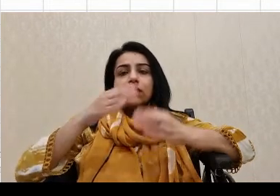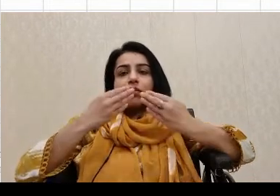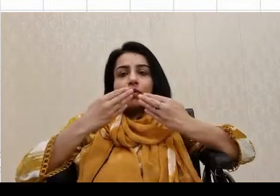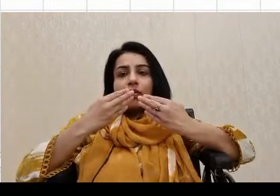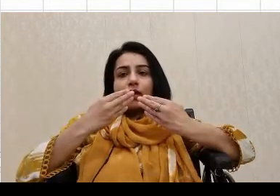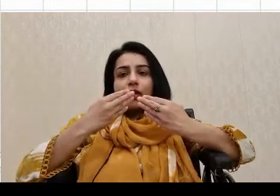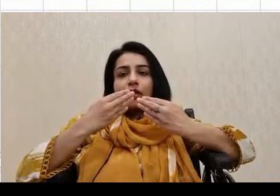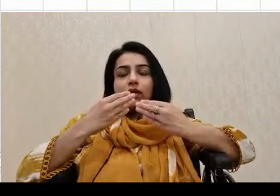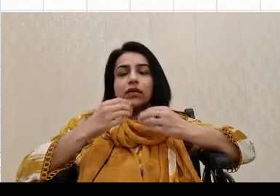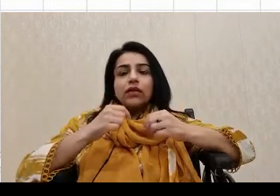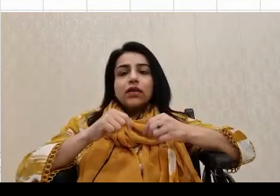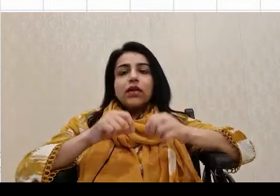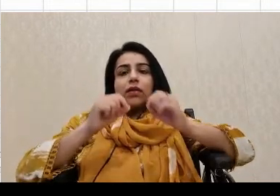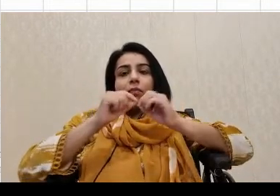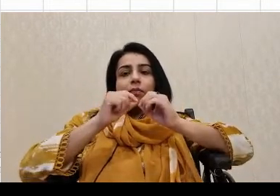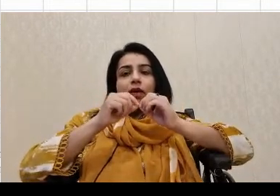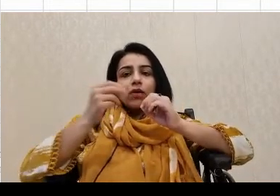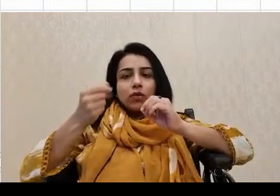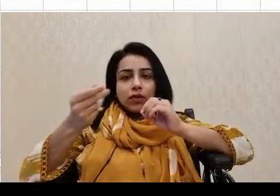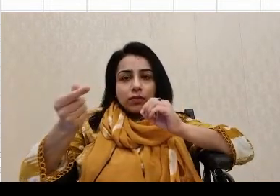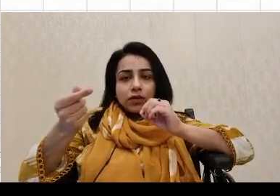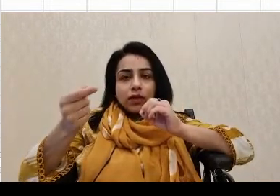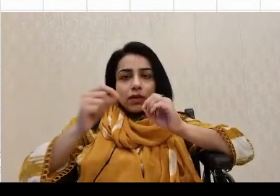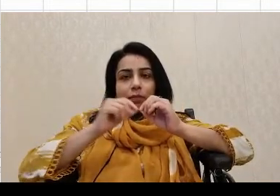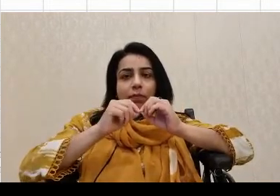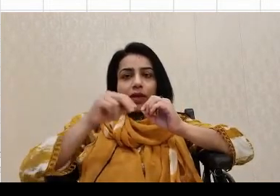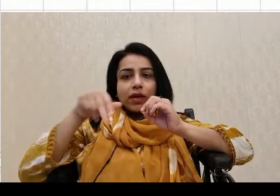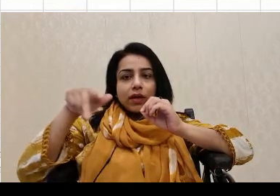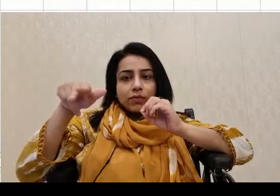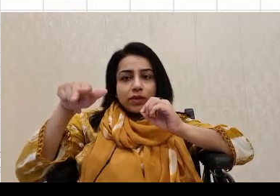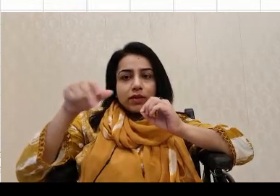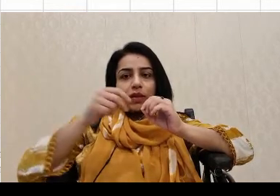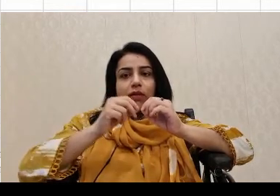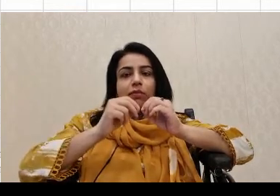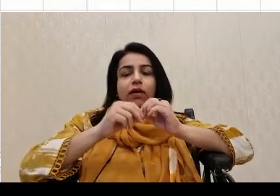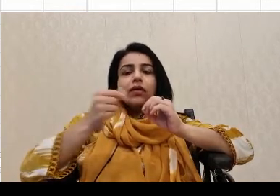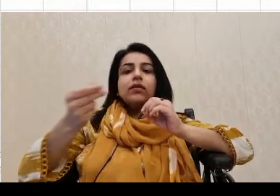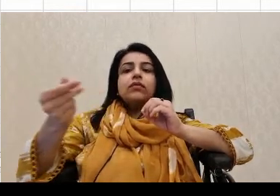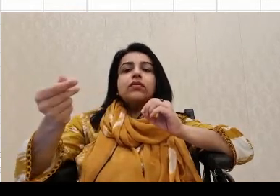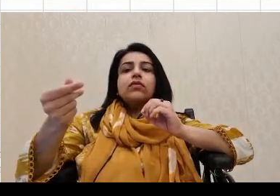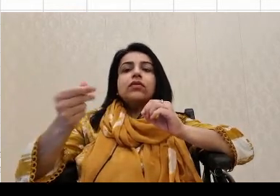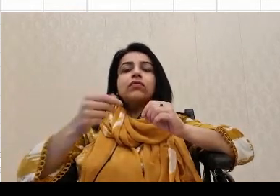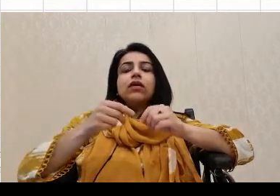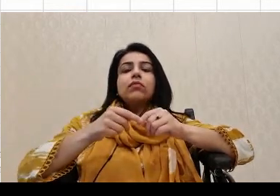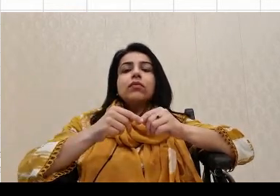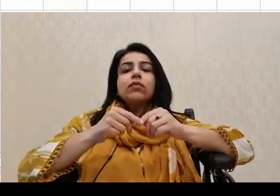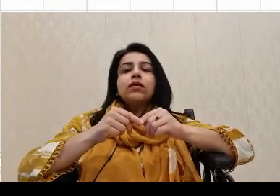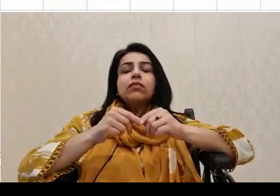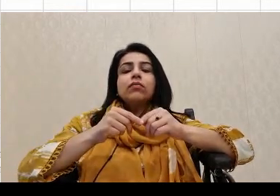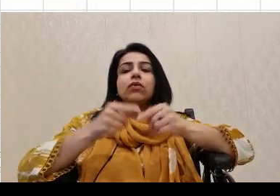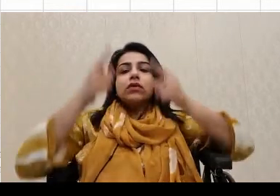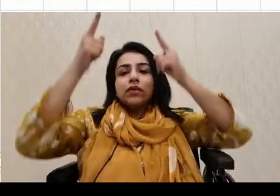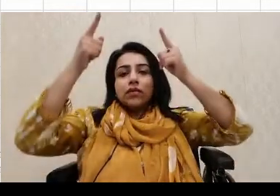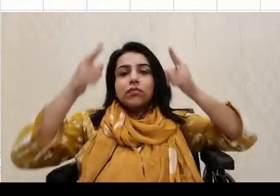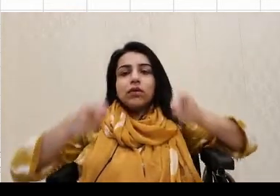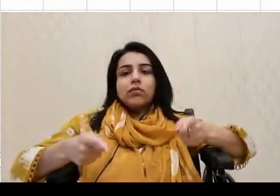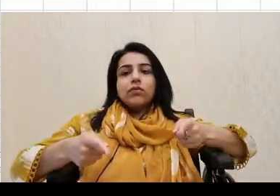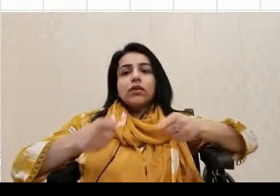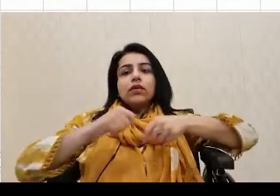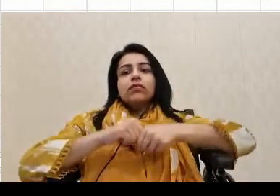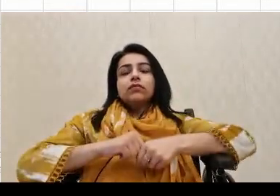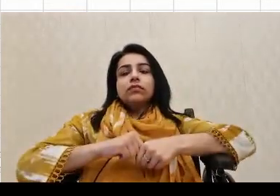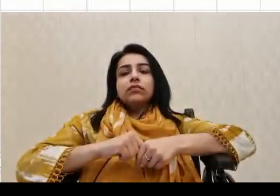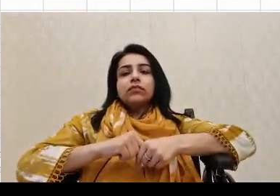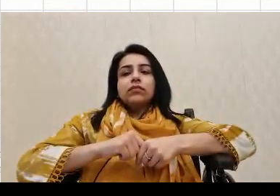तक फिर आप काम करते ही जाएँ अपने अकाउंट से रिलेटेड। इसमें डायग्राम्स, शेड्यूल्स, ग्राफ्स और जितनी